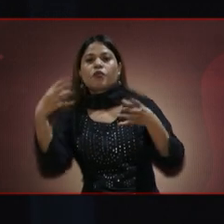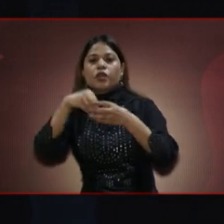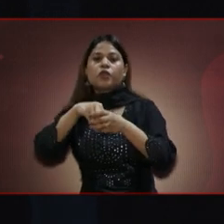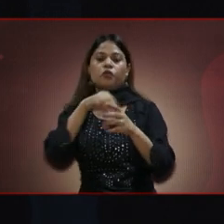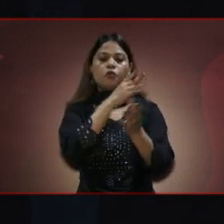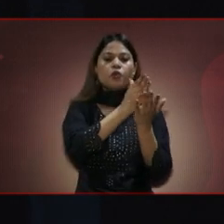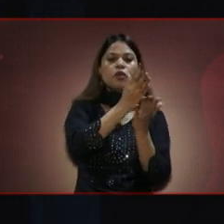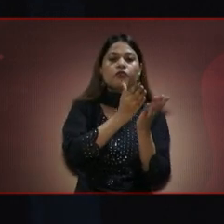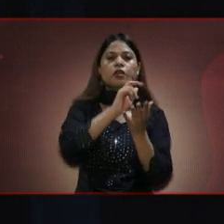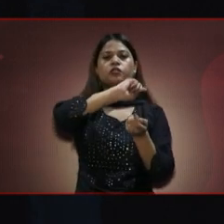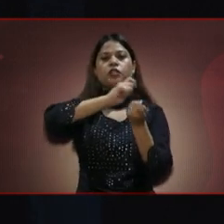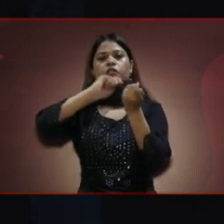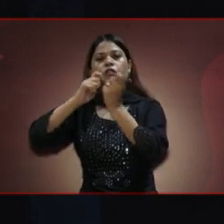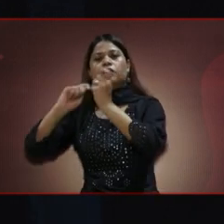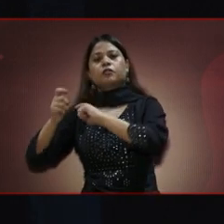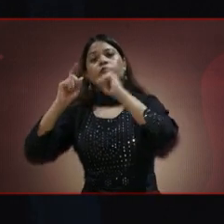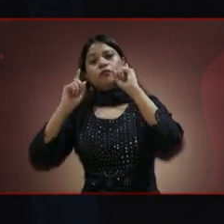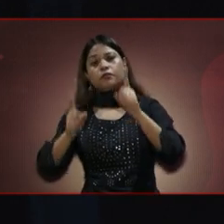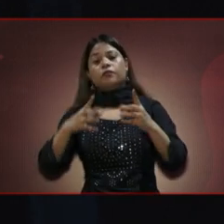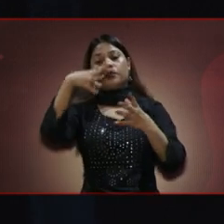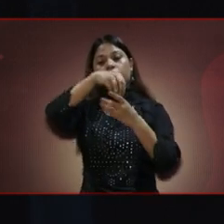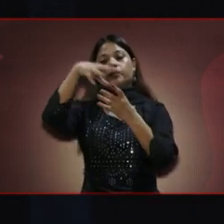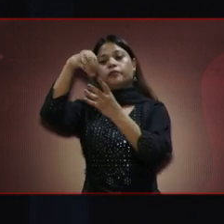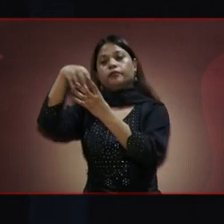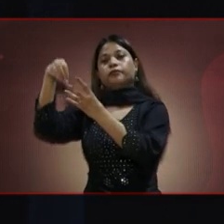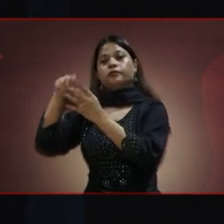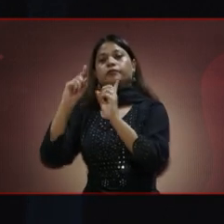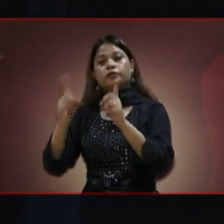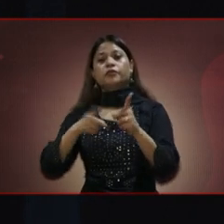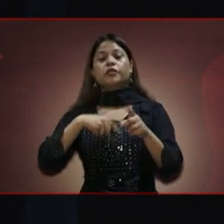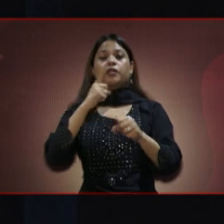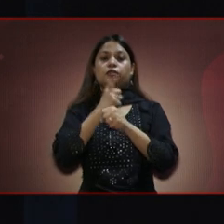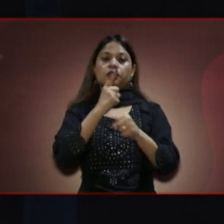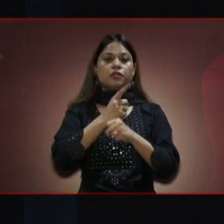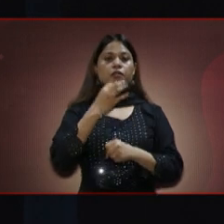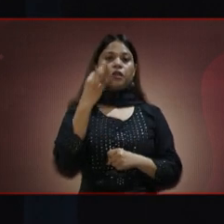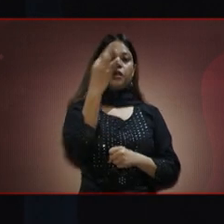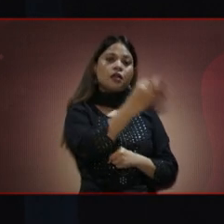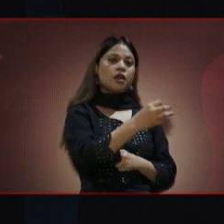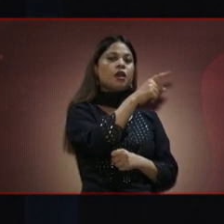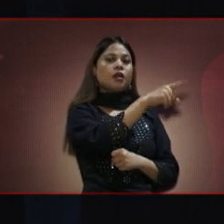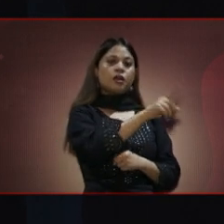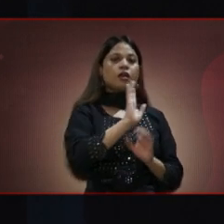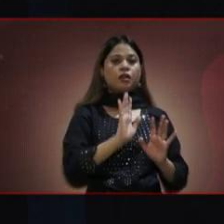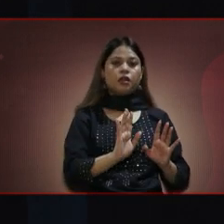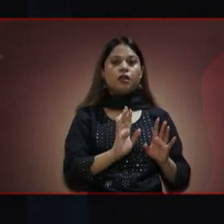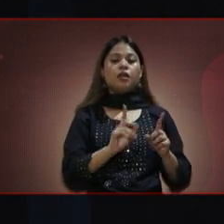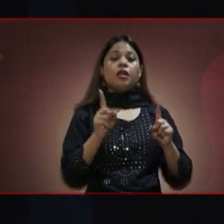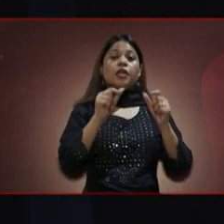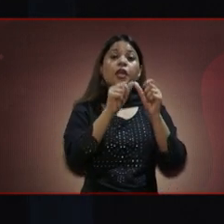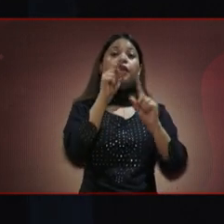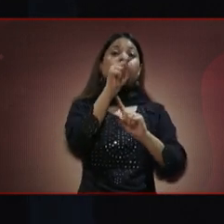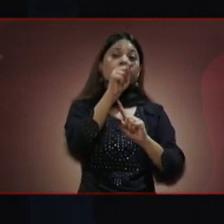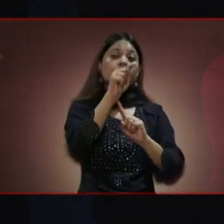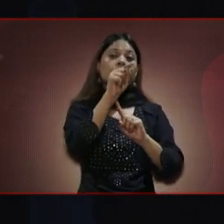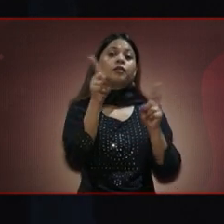की किताब दिखना चाहूँगा जिसमें बच्चा टीचर को जैसे पूछ रहा है। मैंने तो मॉडल देखा है इस देश में, AI ड्रिवन मॉडल उसको देखा है